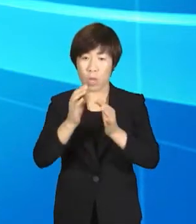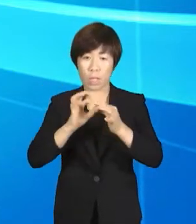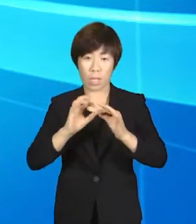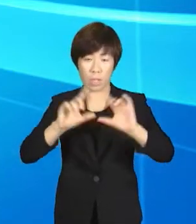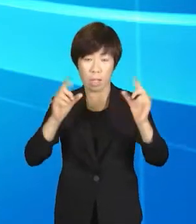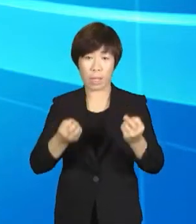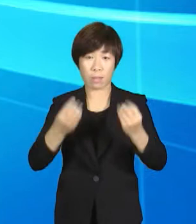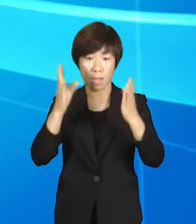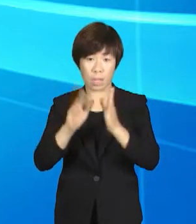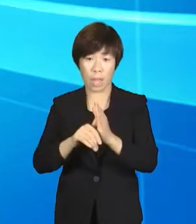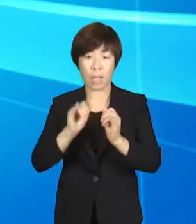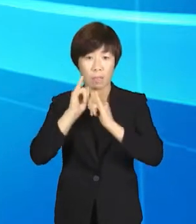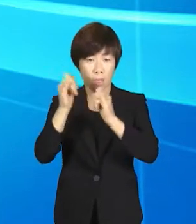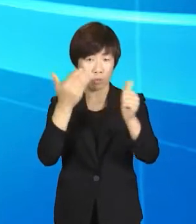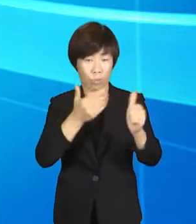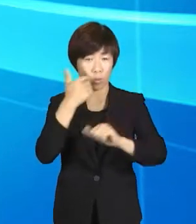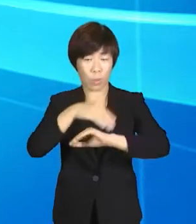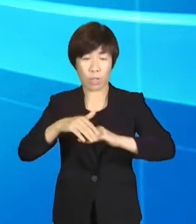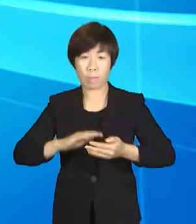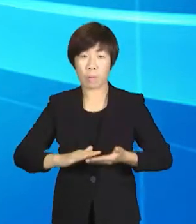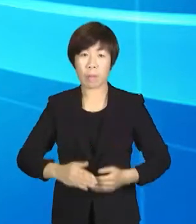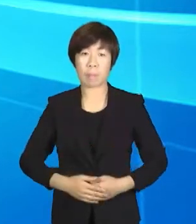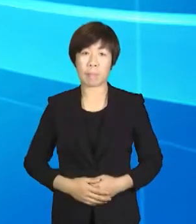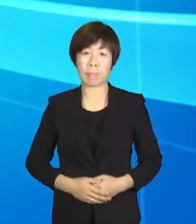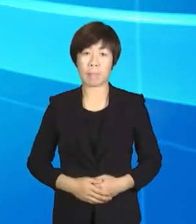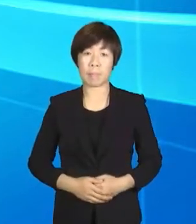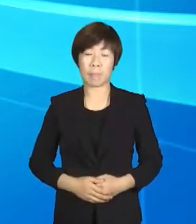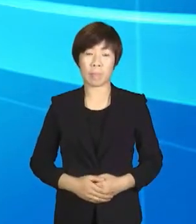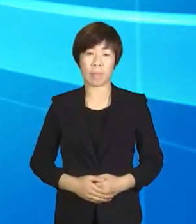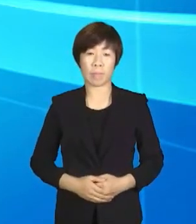제52회 무역의 날 행사에서 시상될 예정입니다.